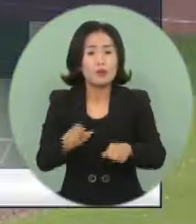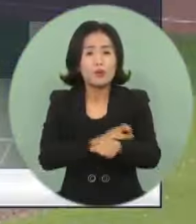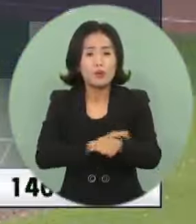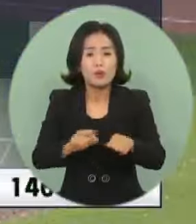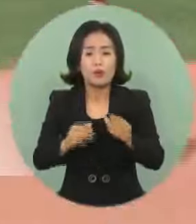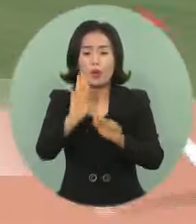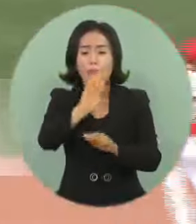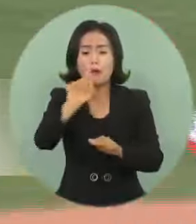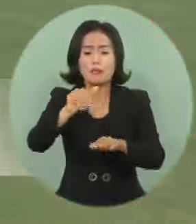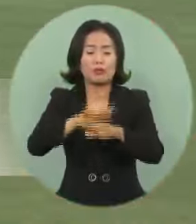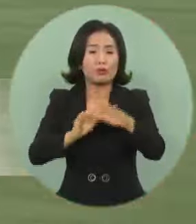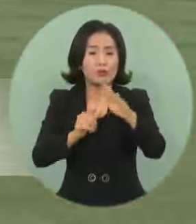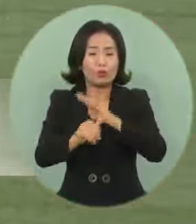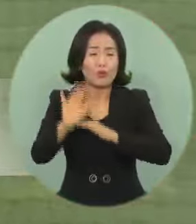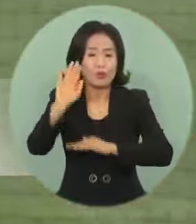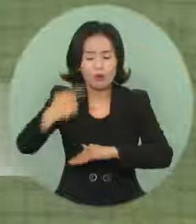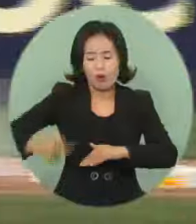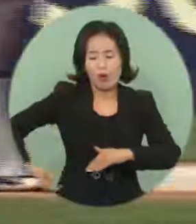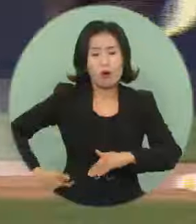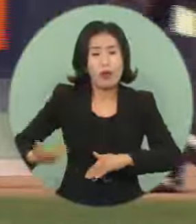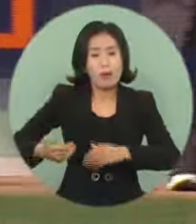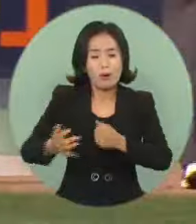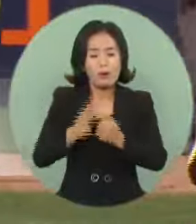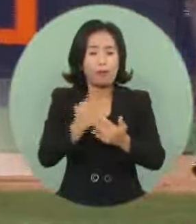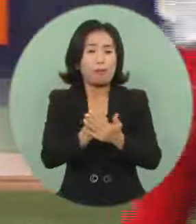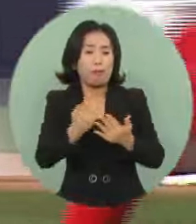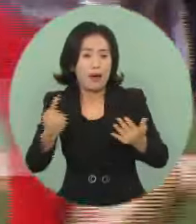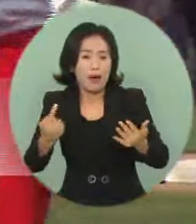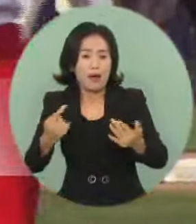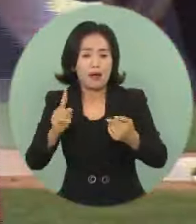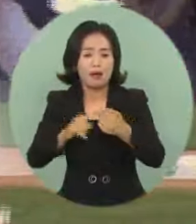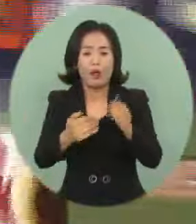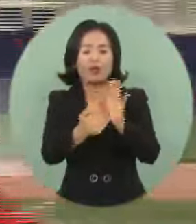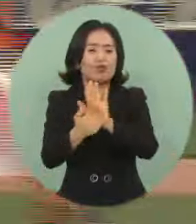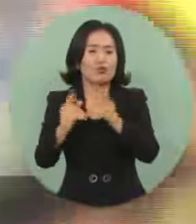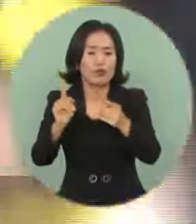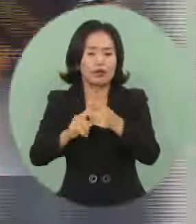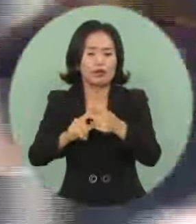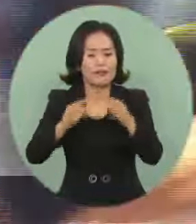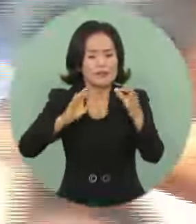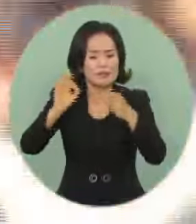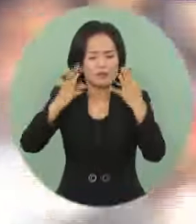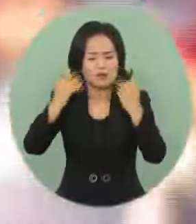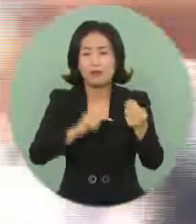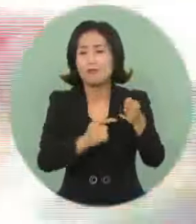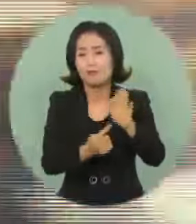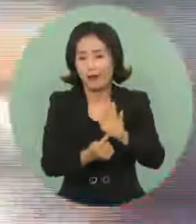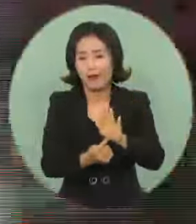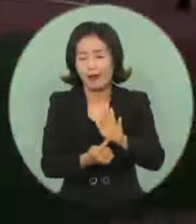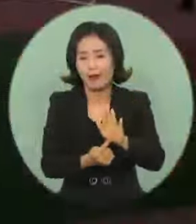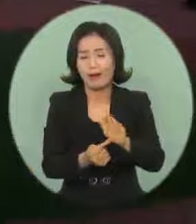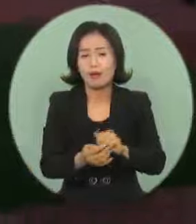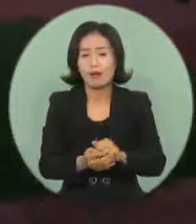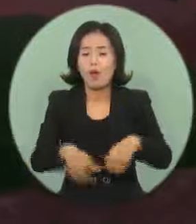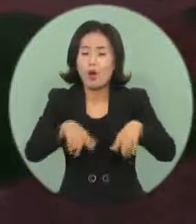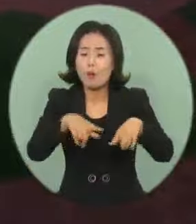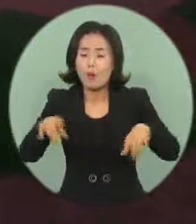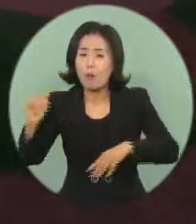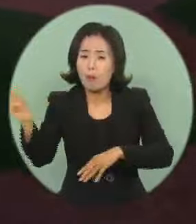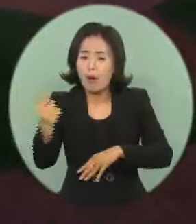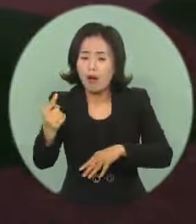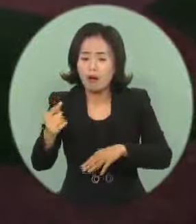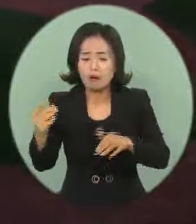유격수 박찬호 선수가 최근 허리 통증으로 이탈하면서 수비에서 허점을 드러내고 있습니다. 평범한